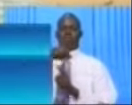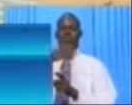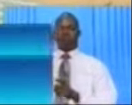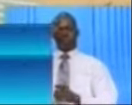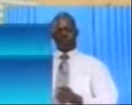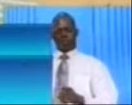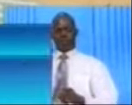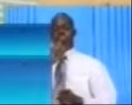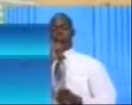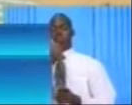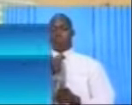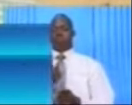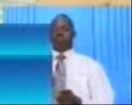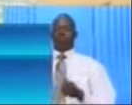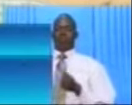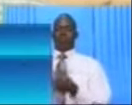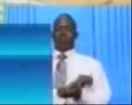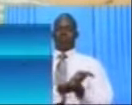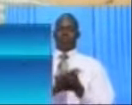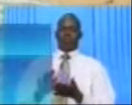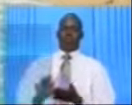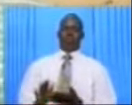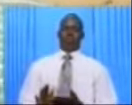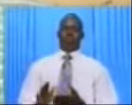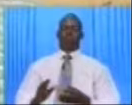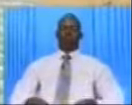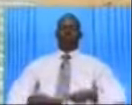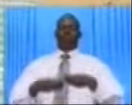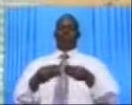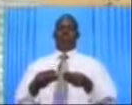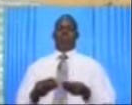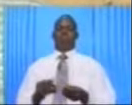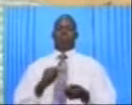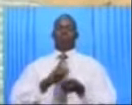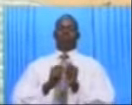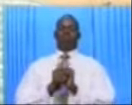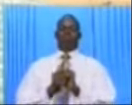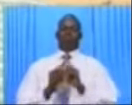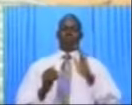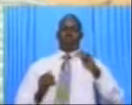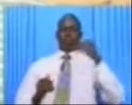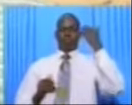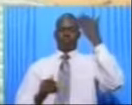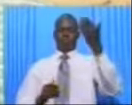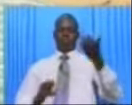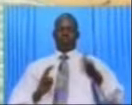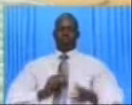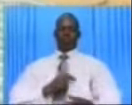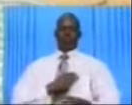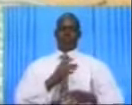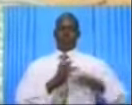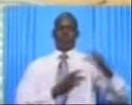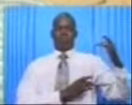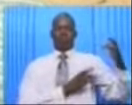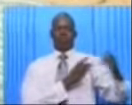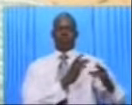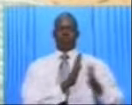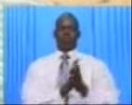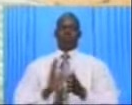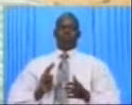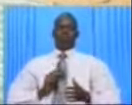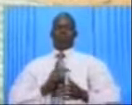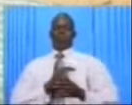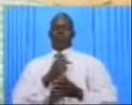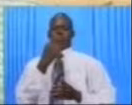ne pas dégrader, pour ne pas remettre en cause l'avenir de nos générations. Et l'autre